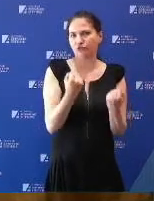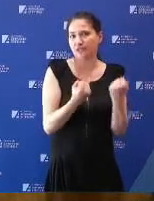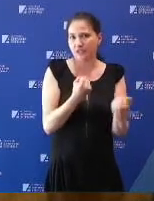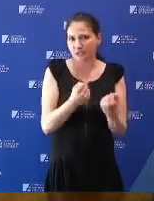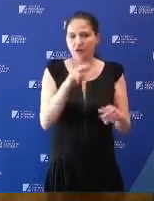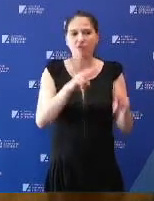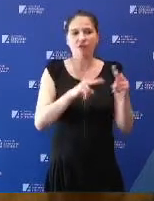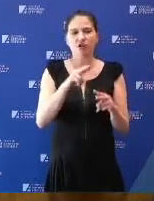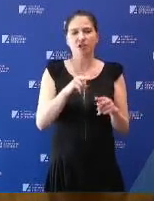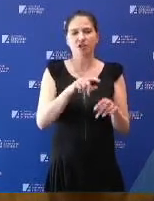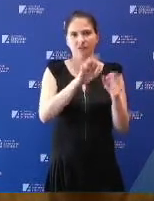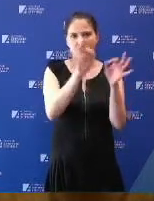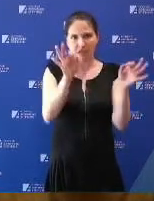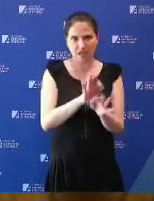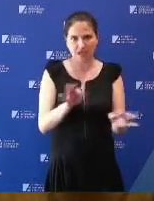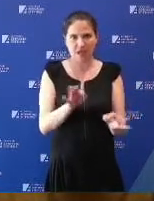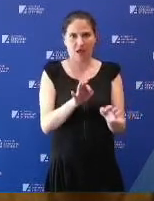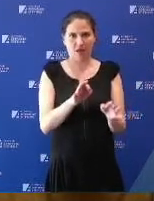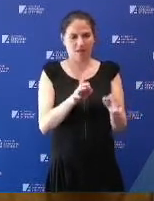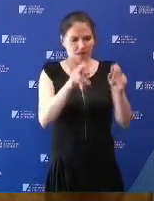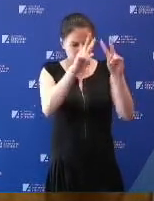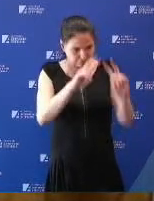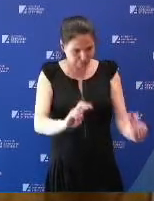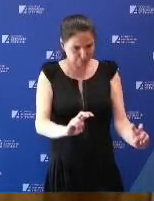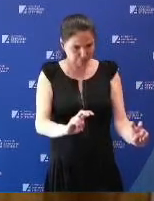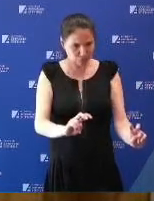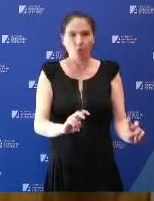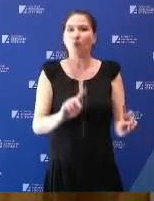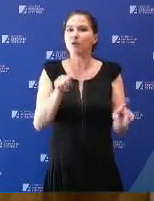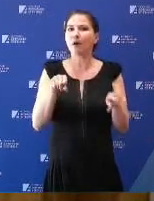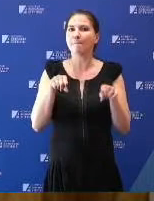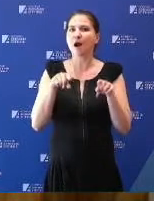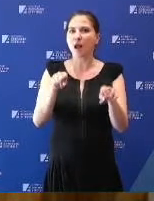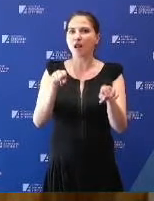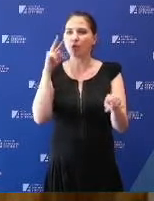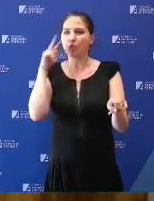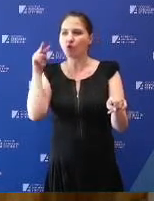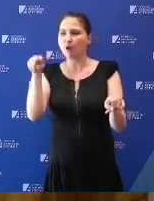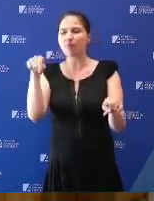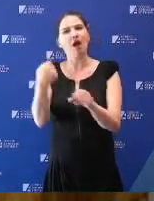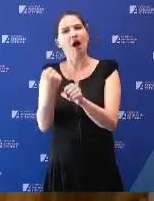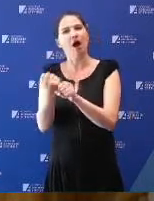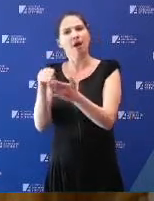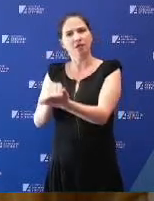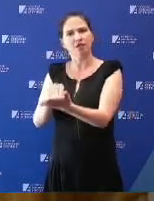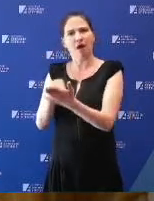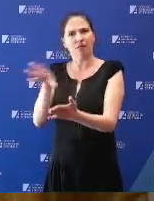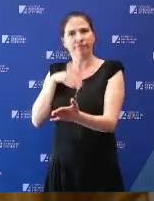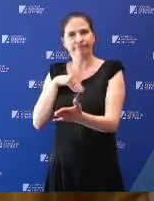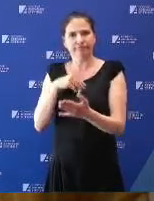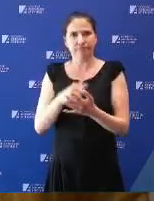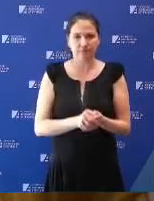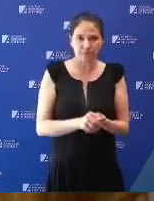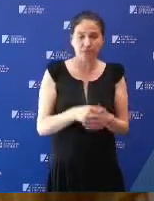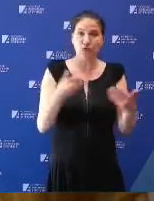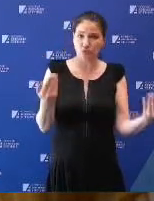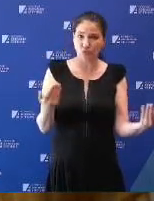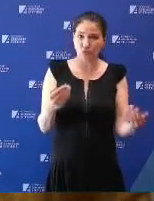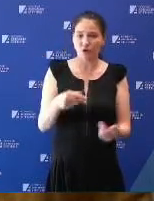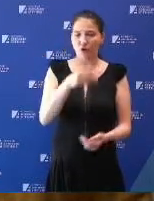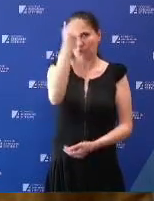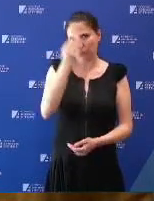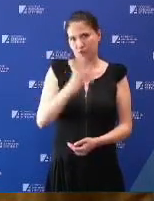unterschiedlichen Fähigkeiten einer Person einzugehen und gleichzeitig den Überblick über den Arbeitsmarkt zu behalten. Hier kann uns KI